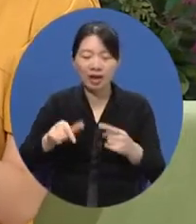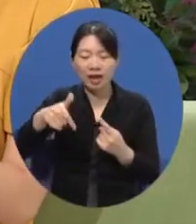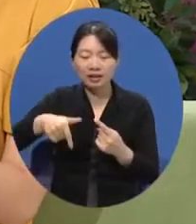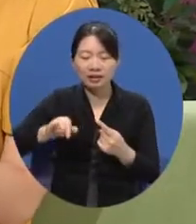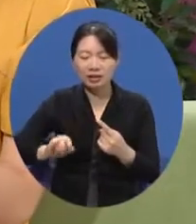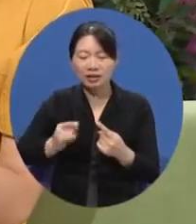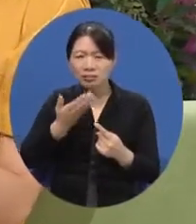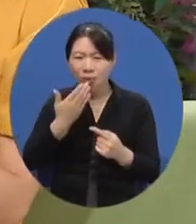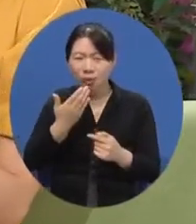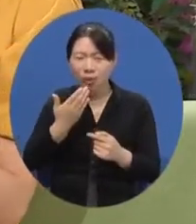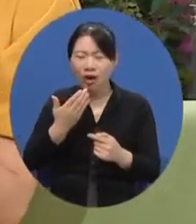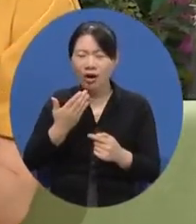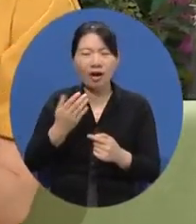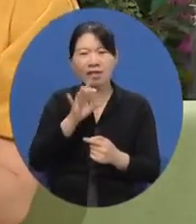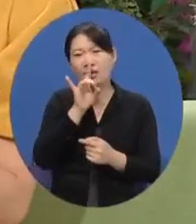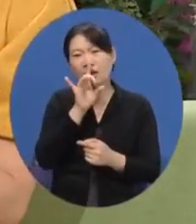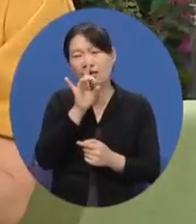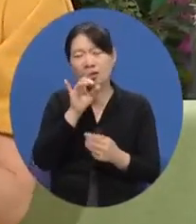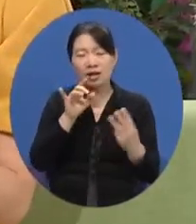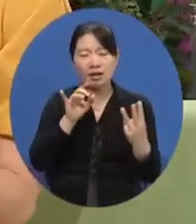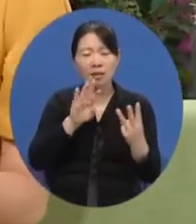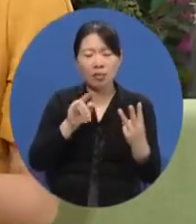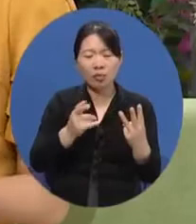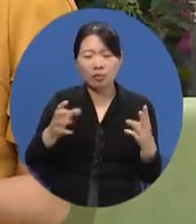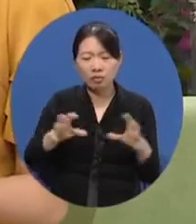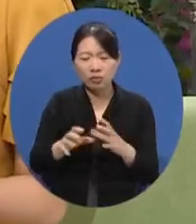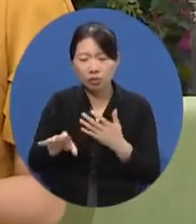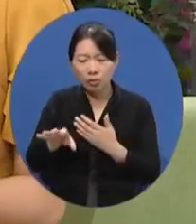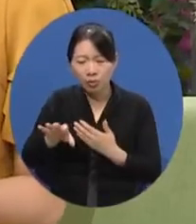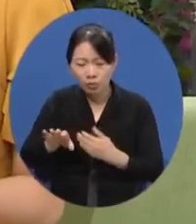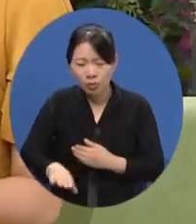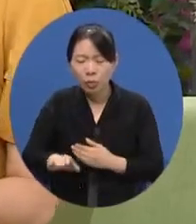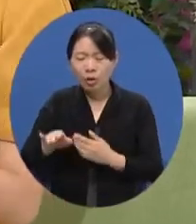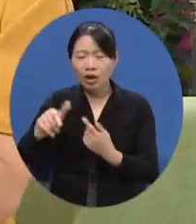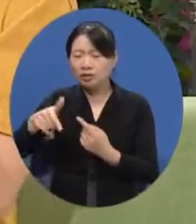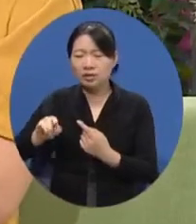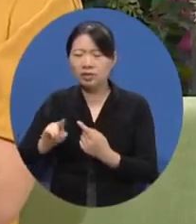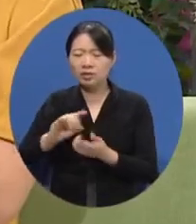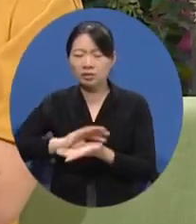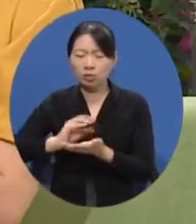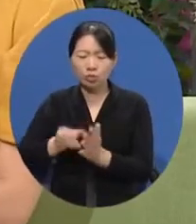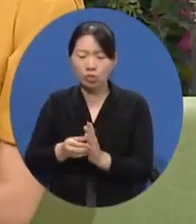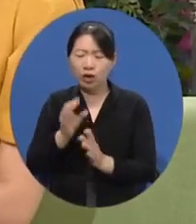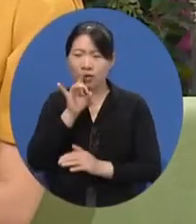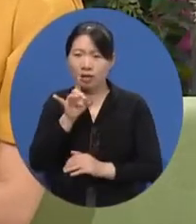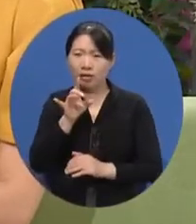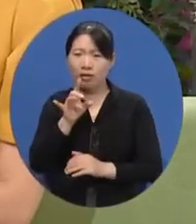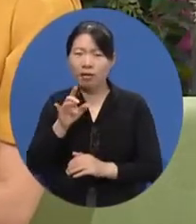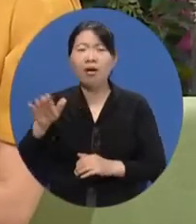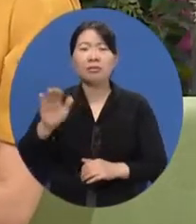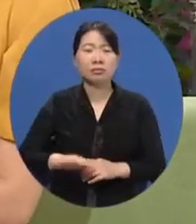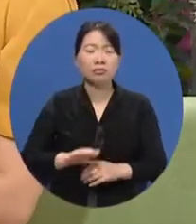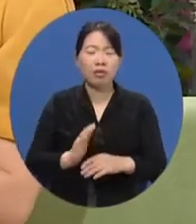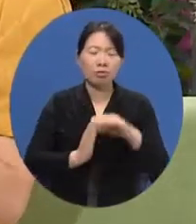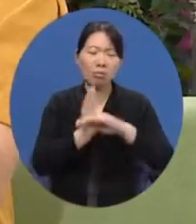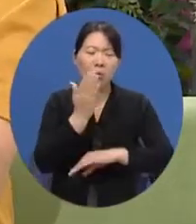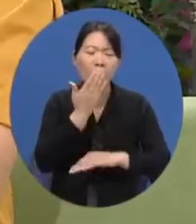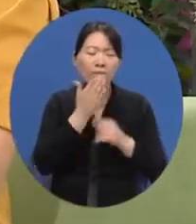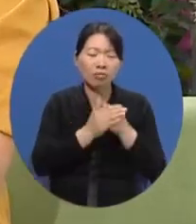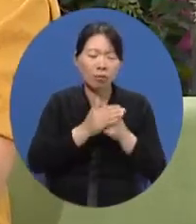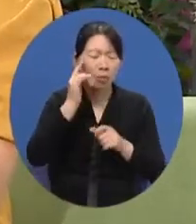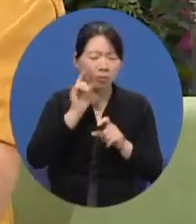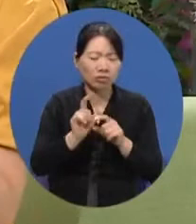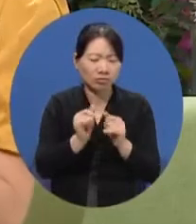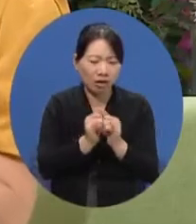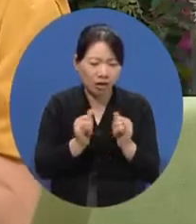말까 하거든요. 세 끼를 다 합해도. 근데 애가 이렇게 안 먹어도 고민인데 또 너무 많이 먹어서 고민이신 분도 계시네요. 아까